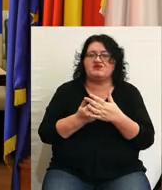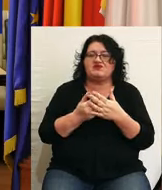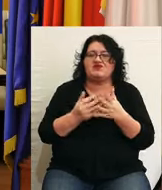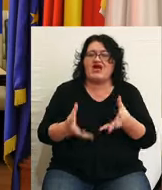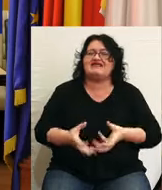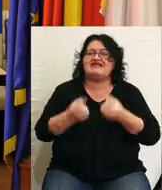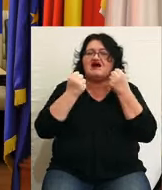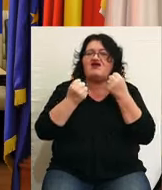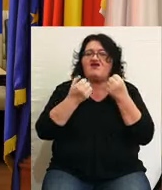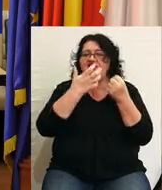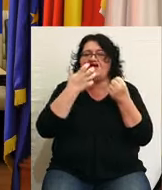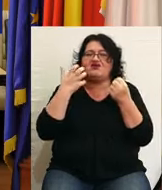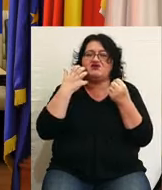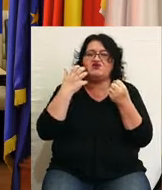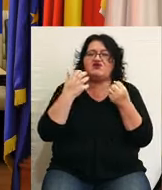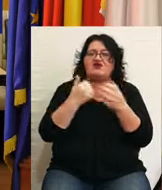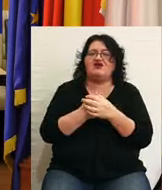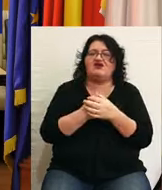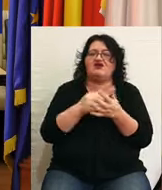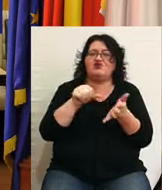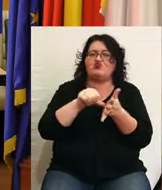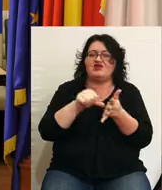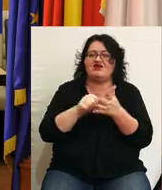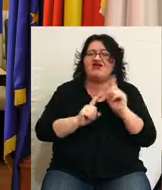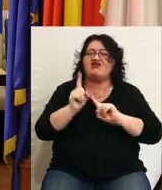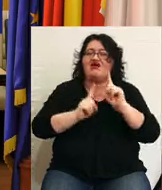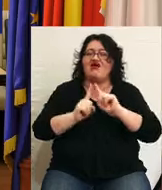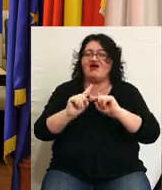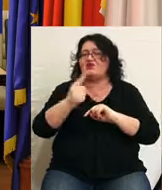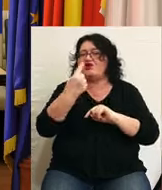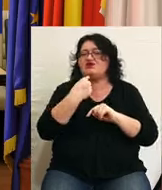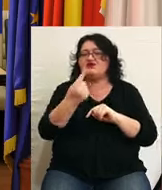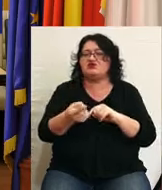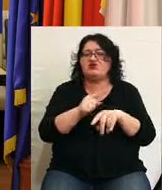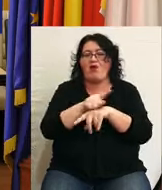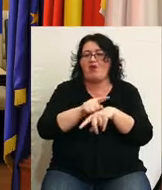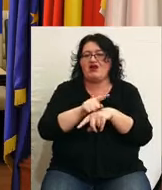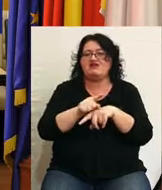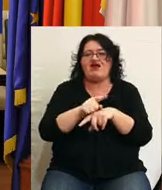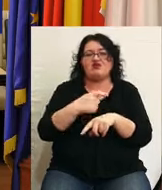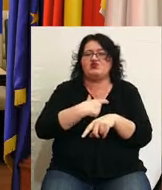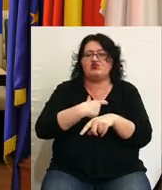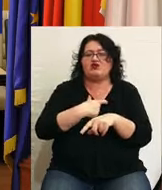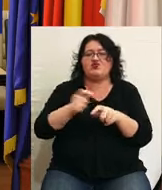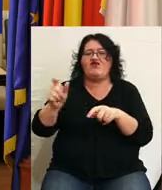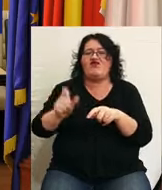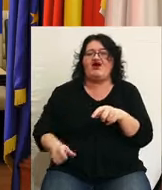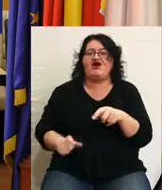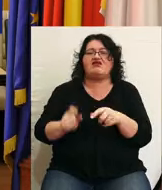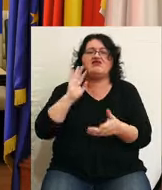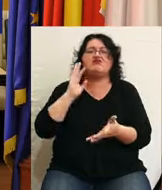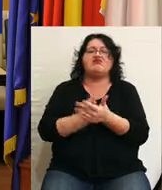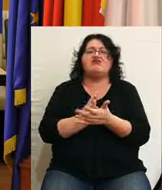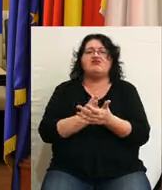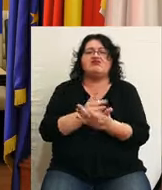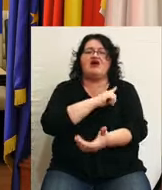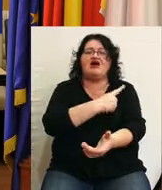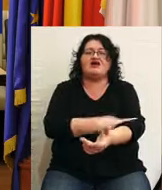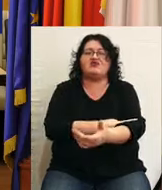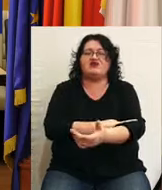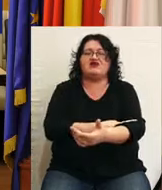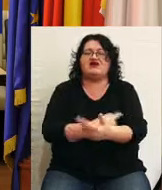salva termoficările. Dar încă o dată, momentan, din păcate, nu există un guvern care ar avea puterea să